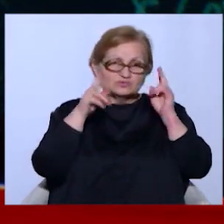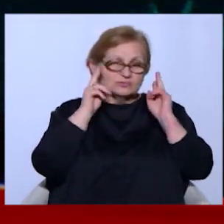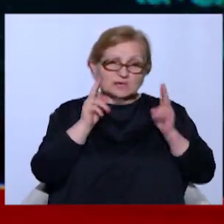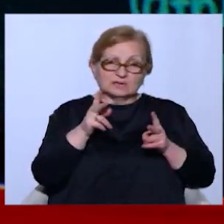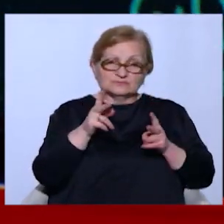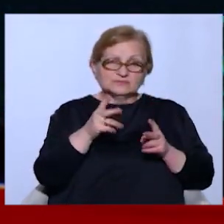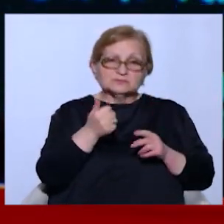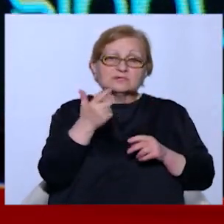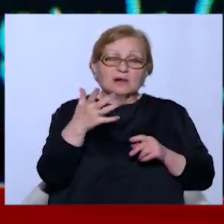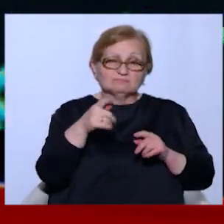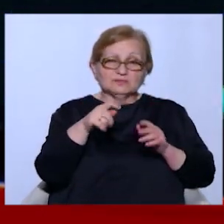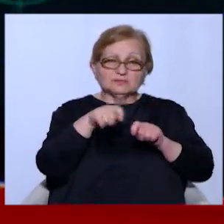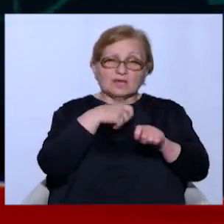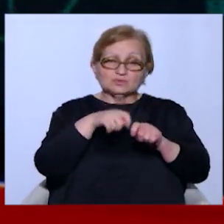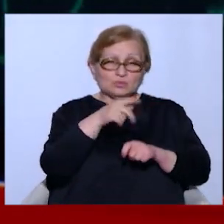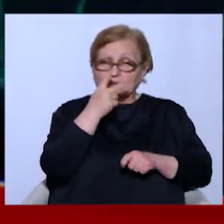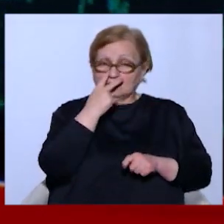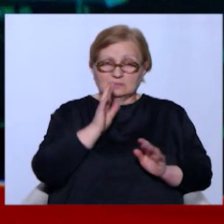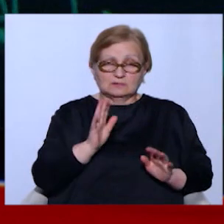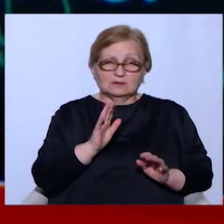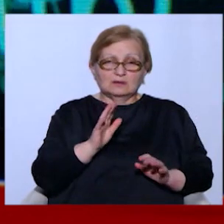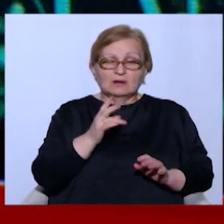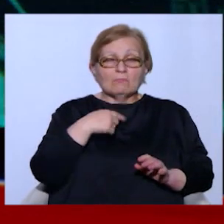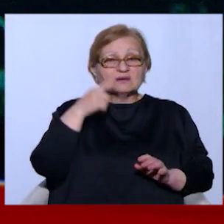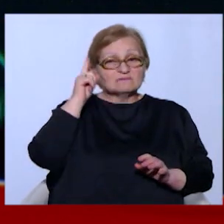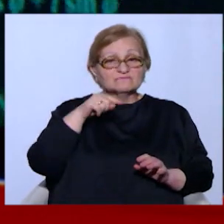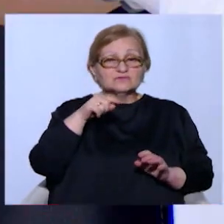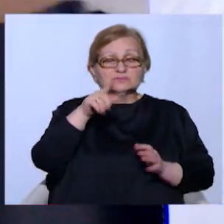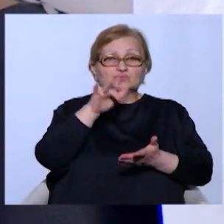სამკუთხედის განზომილებები, გვერდები, მაგრამ ჩვენ ვიცით, რომ შუა